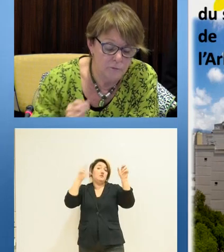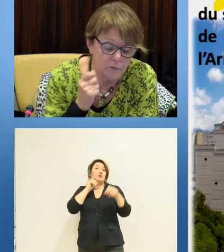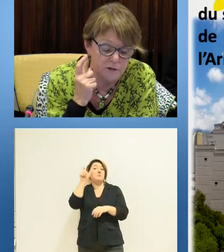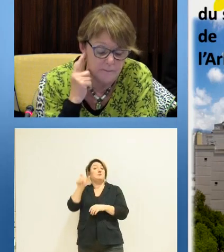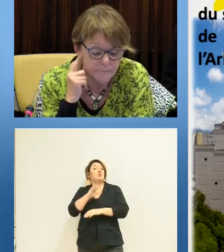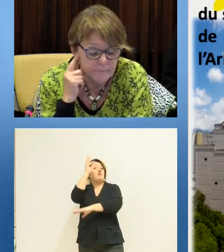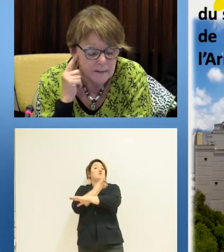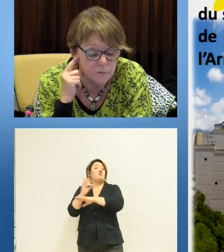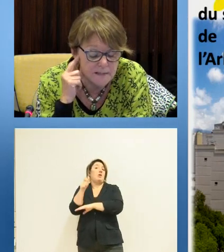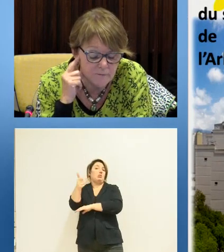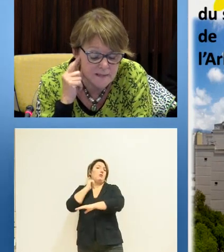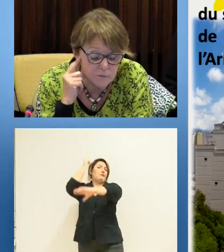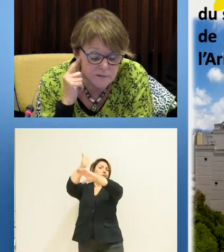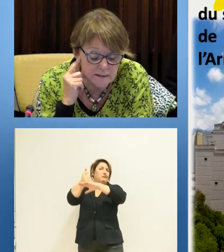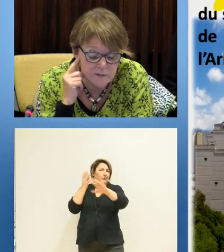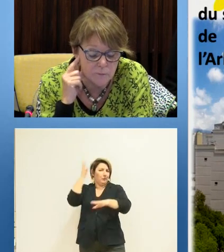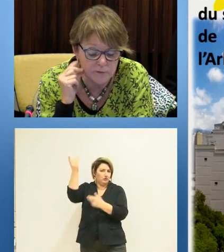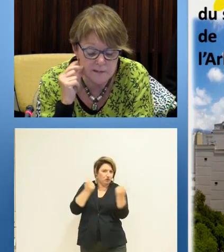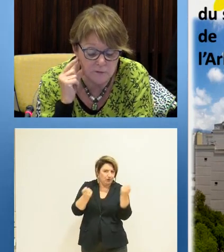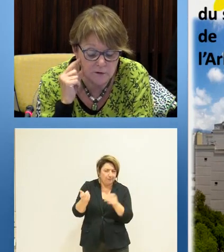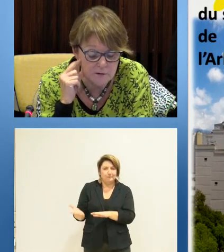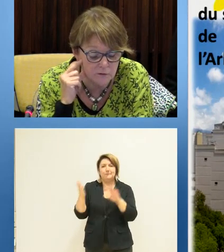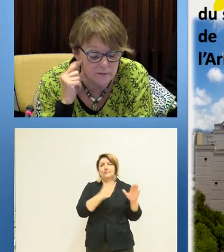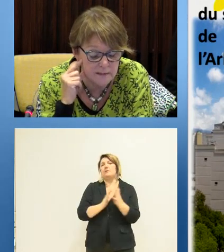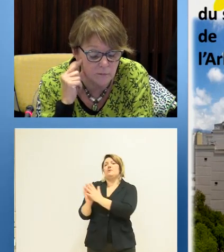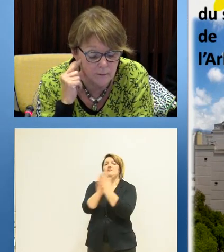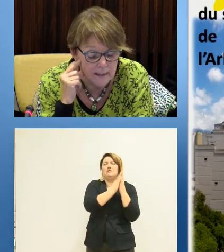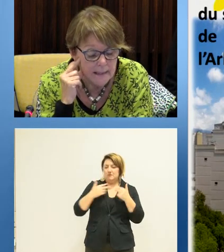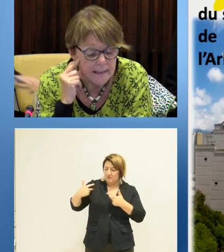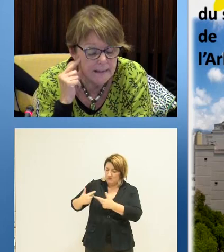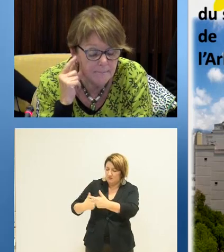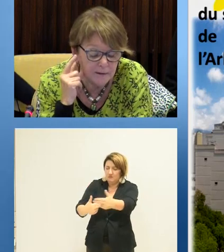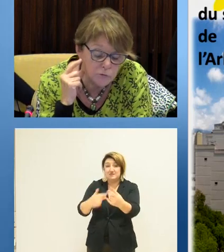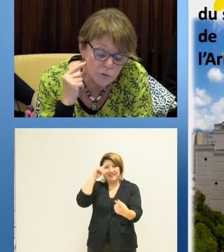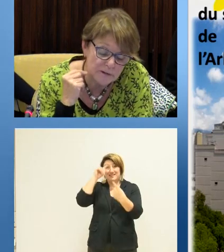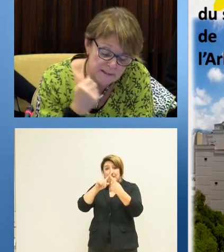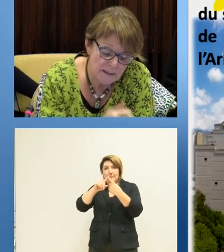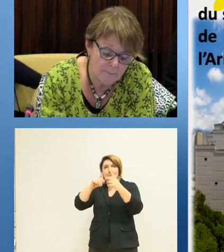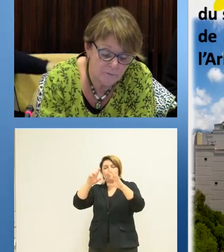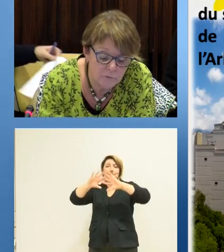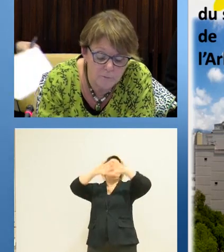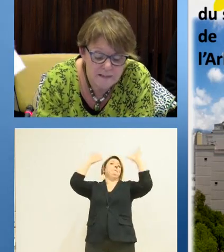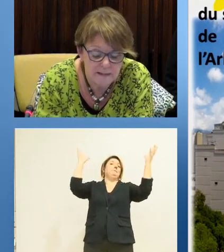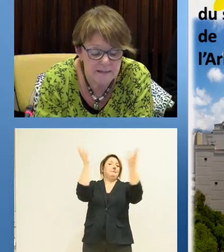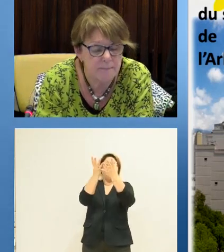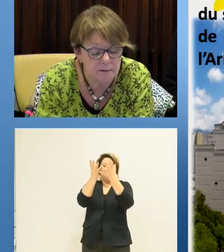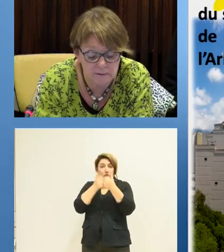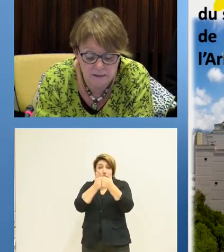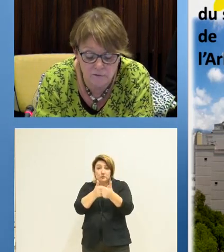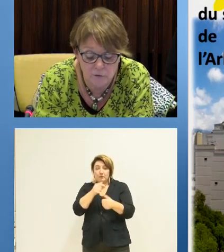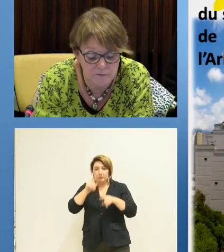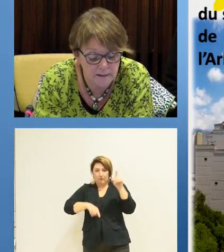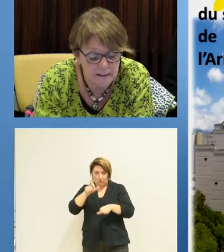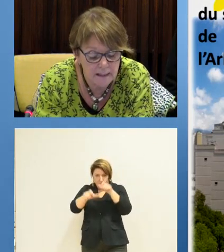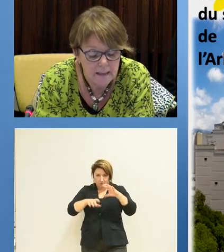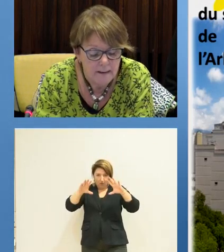ce projet toutes ces phases de concertation porté sur des grandes orientations et il n'est pas toujours très simple de mobiliser des habitants